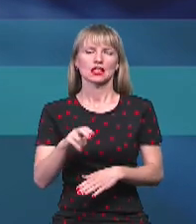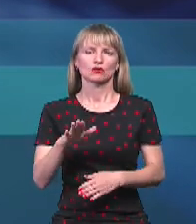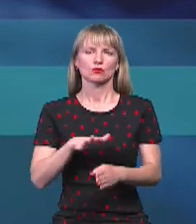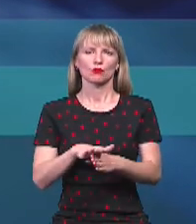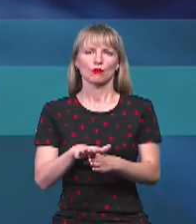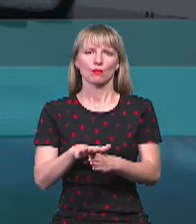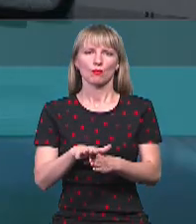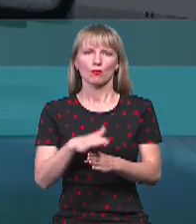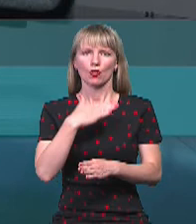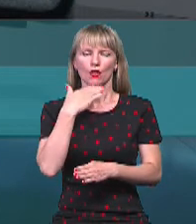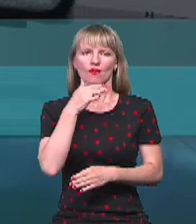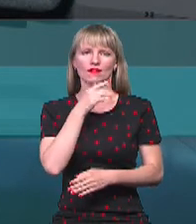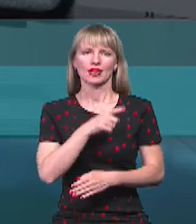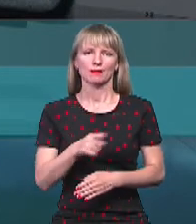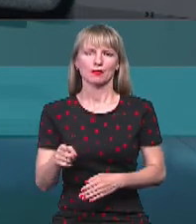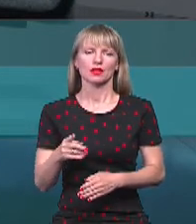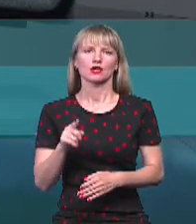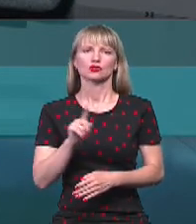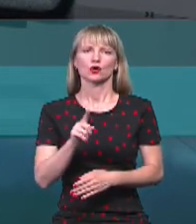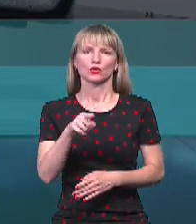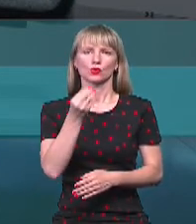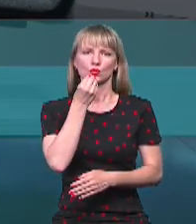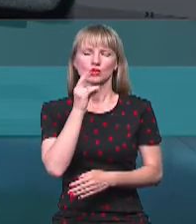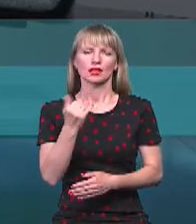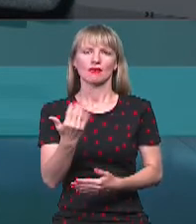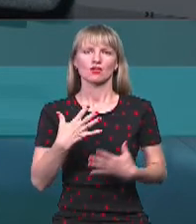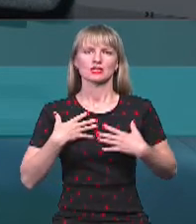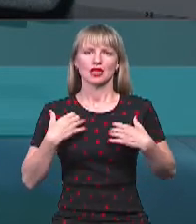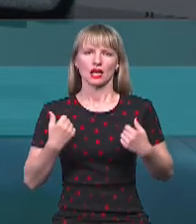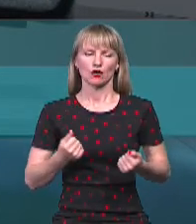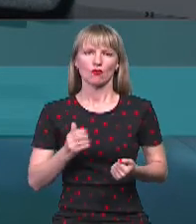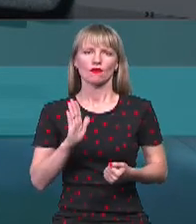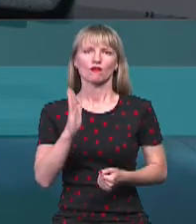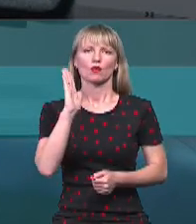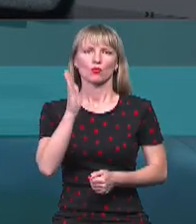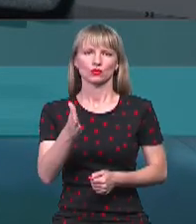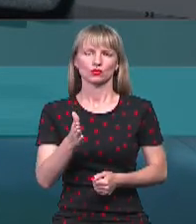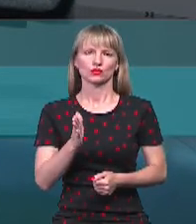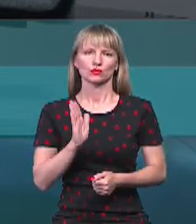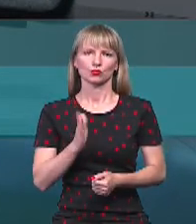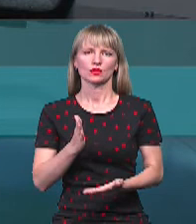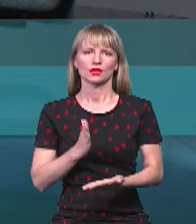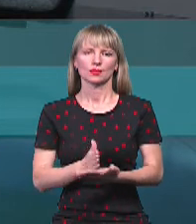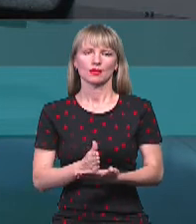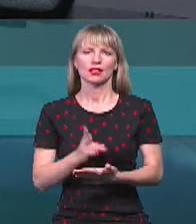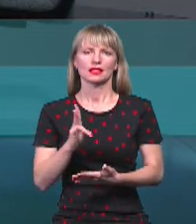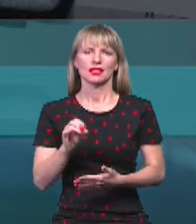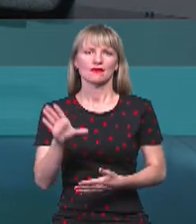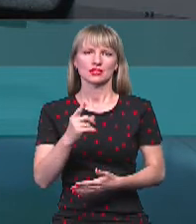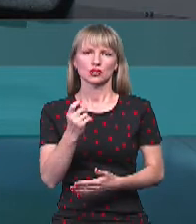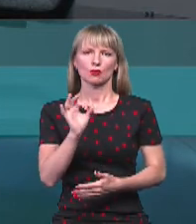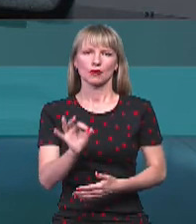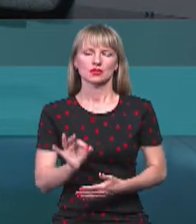дня. И то, что, чем он питается, это на его здоровье в будущем сказывается на все